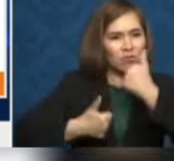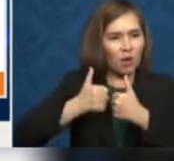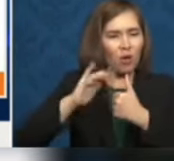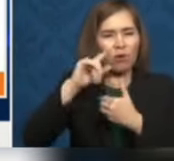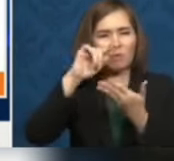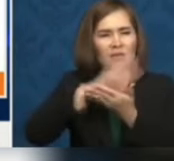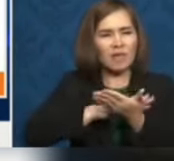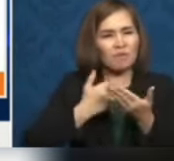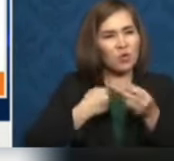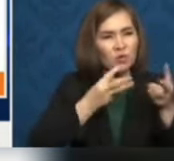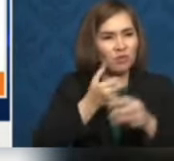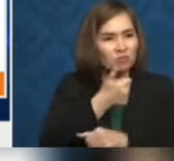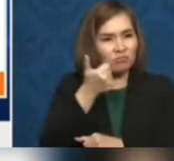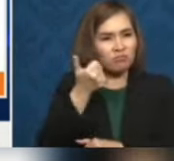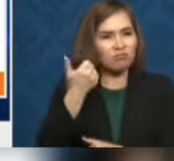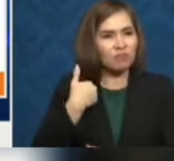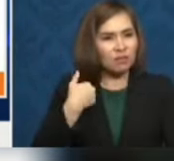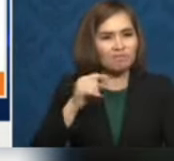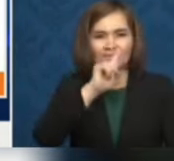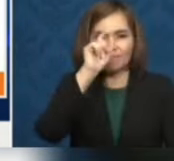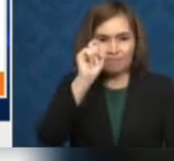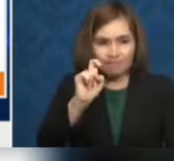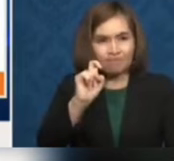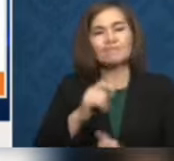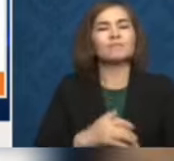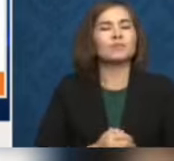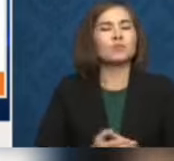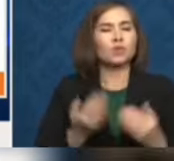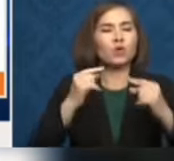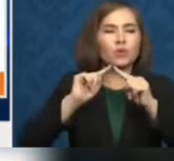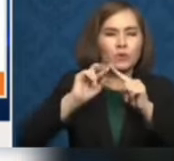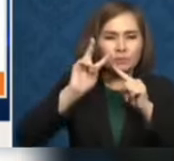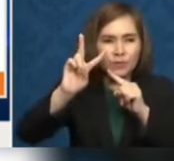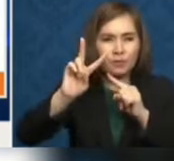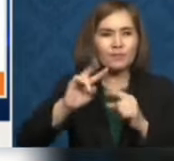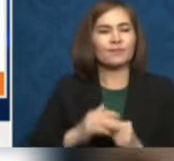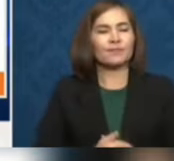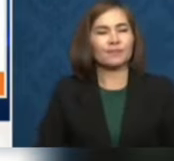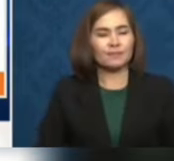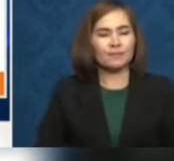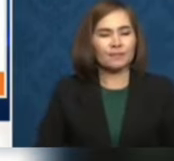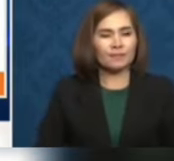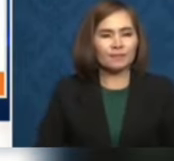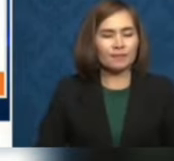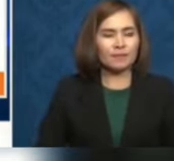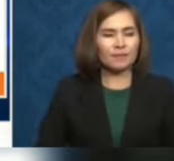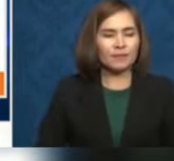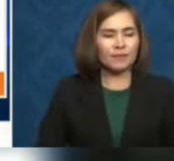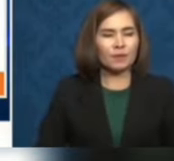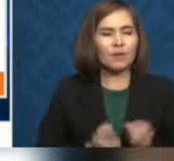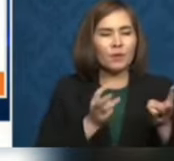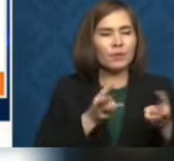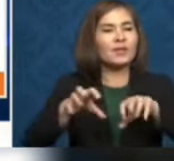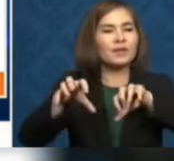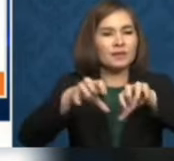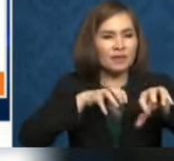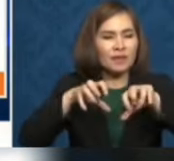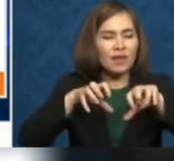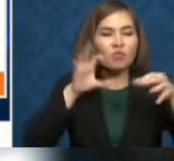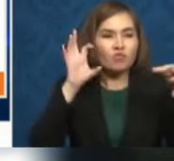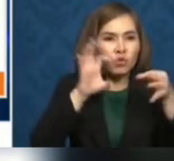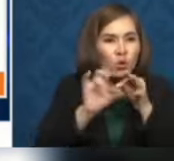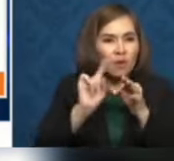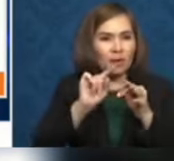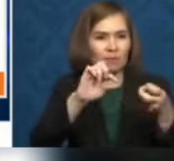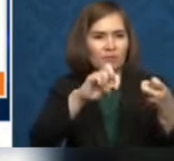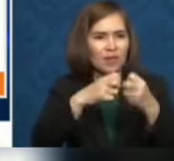ประเทศอันนี้เป็นคำถามข้อที่ 1ข้อที่ 2ครับการที่จะจัดการความเสี่ยงจาก